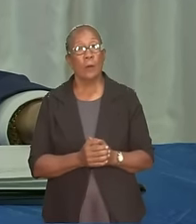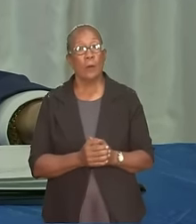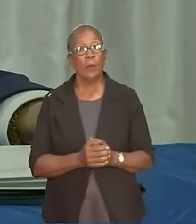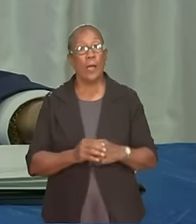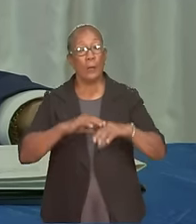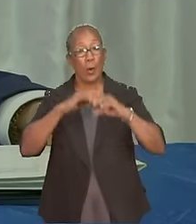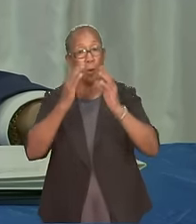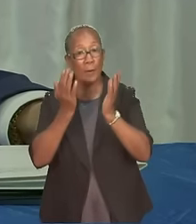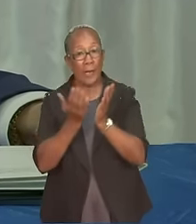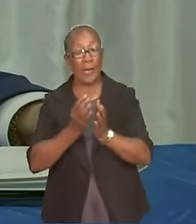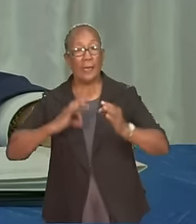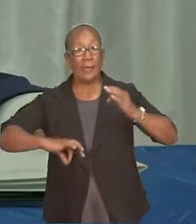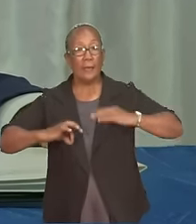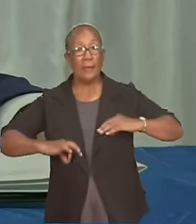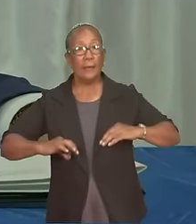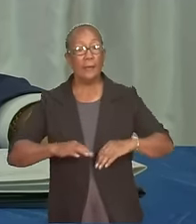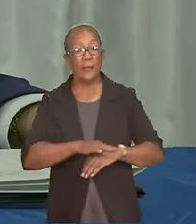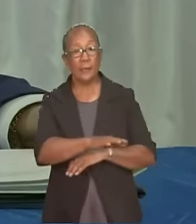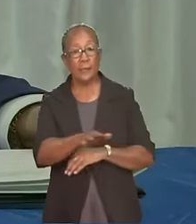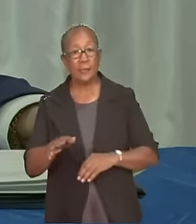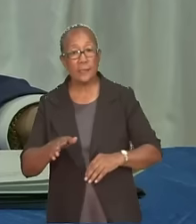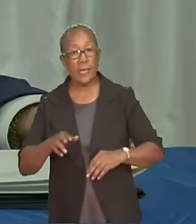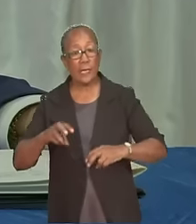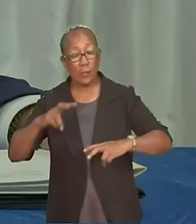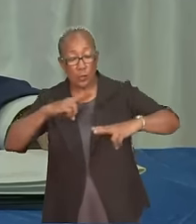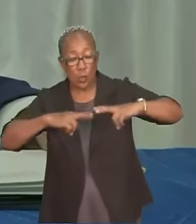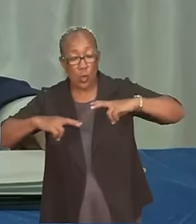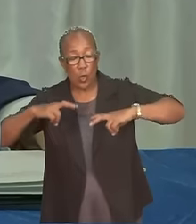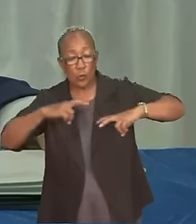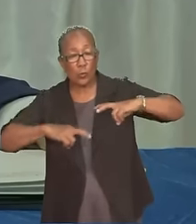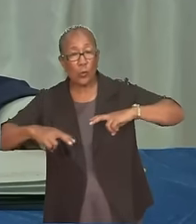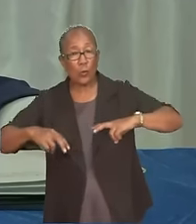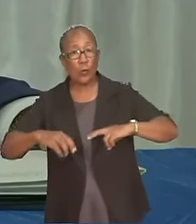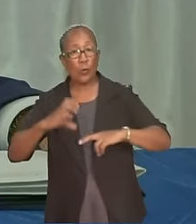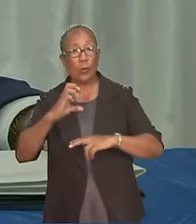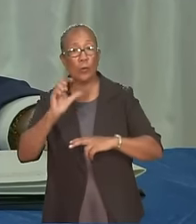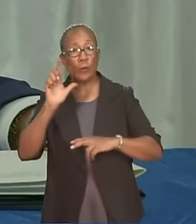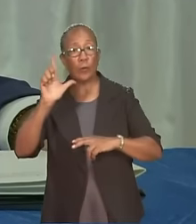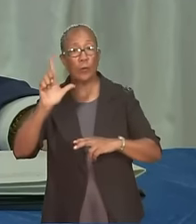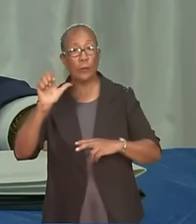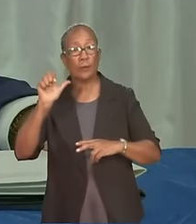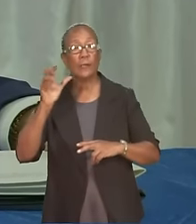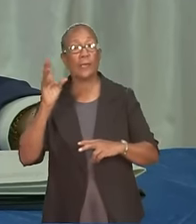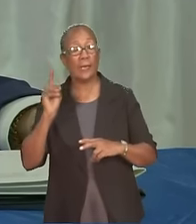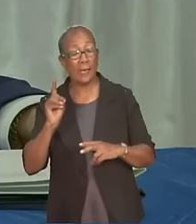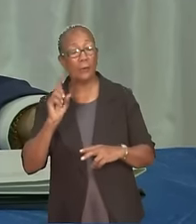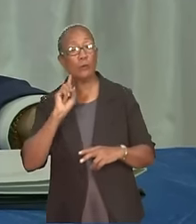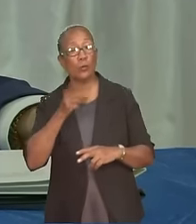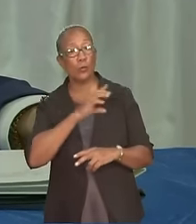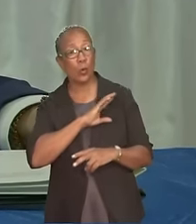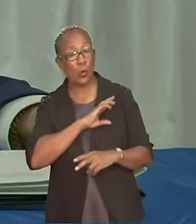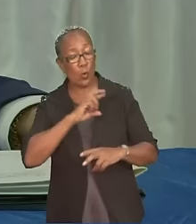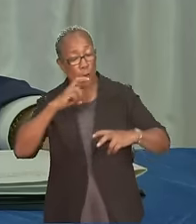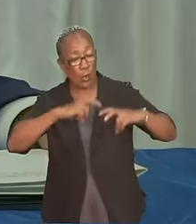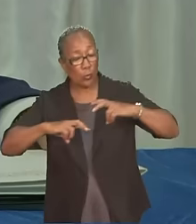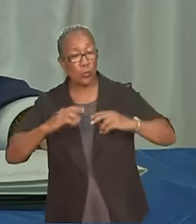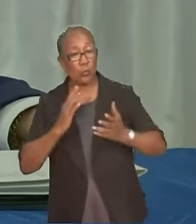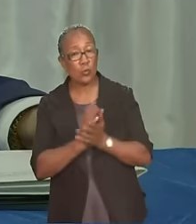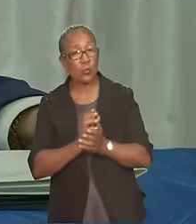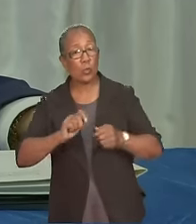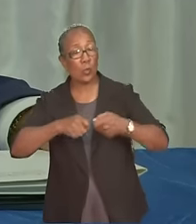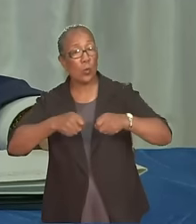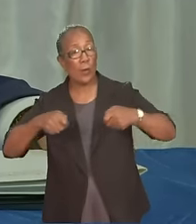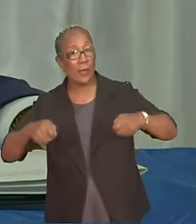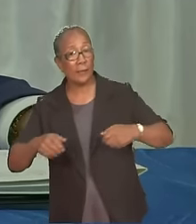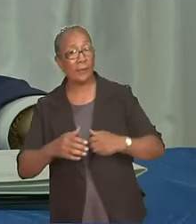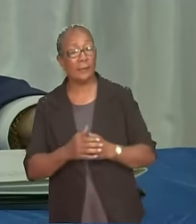ministeries. En klad is daar zo, maar het klad moet ook versterkt worden in termen van capaciteit, in termen van kwaliteit, in